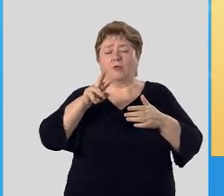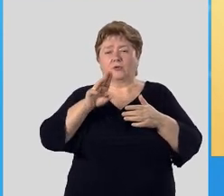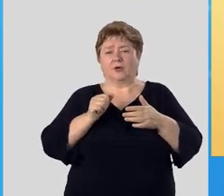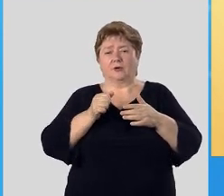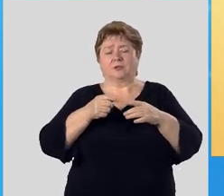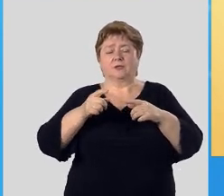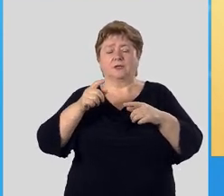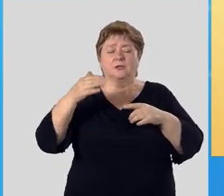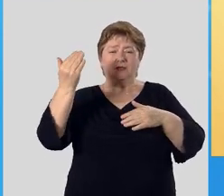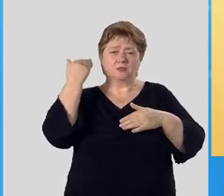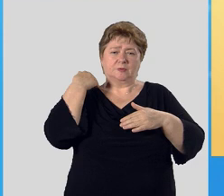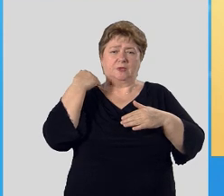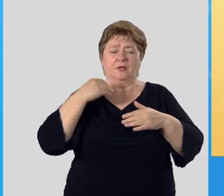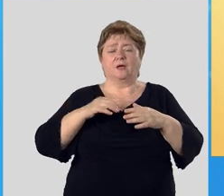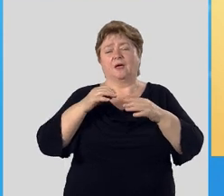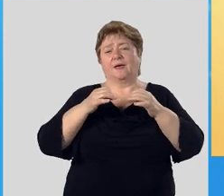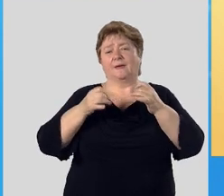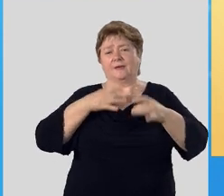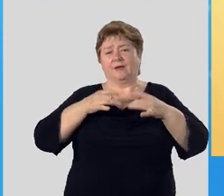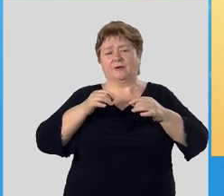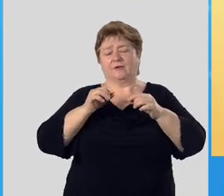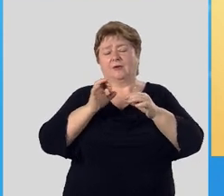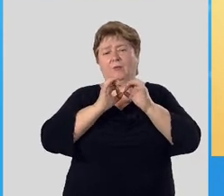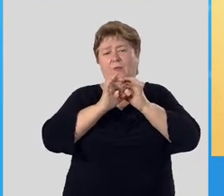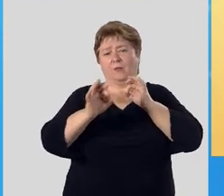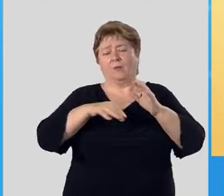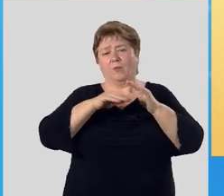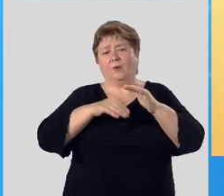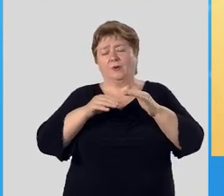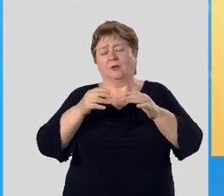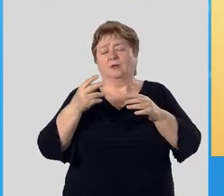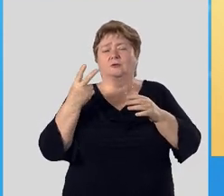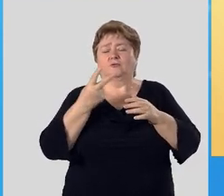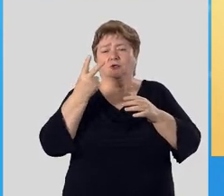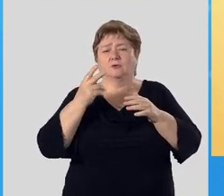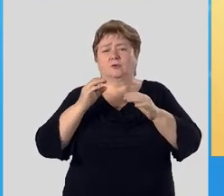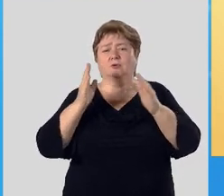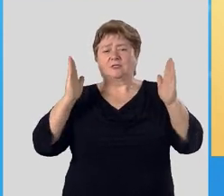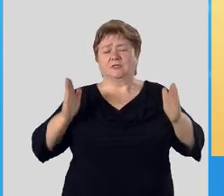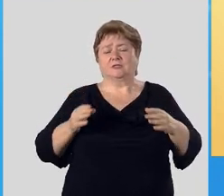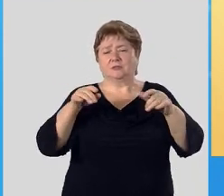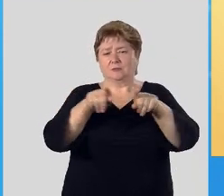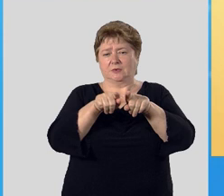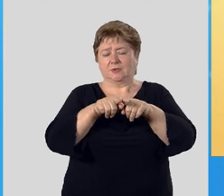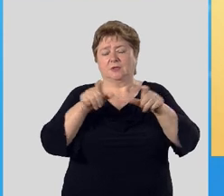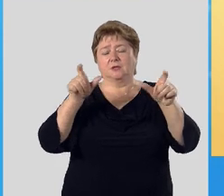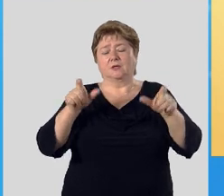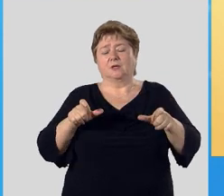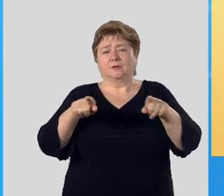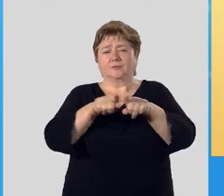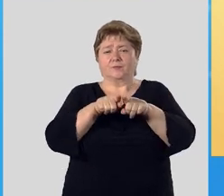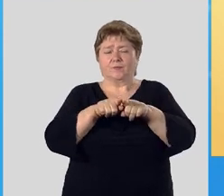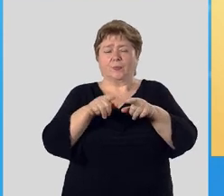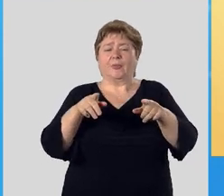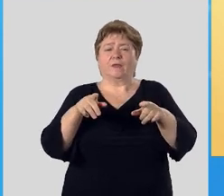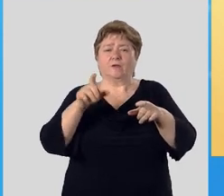спинная полая нервная трубка и двусторонняя симметрия тела также родня человека с